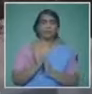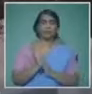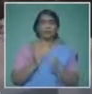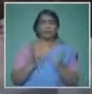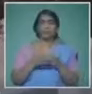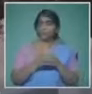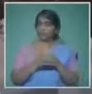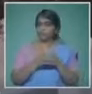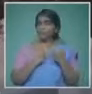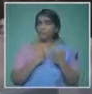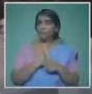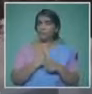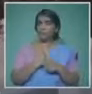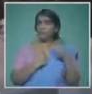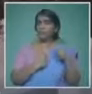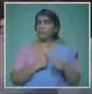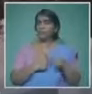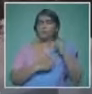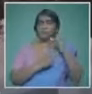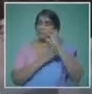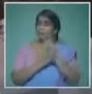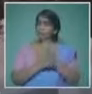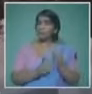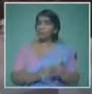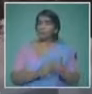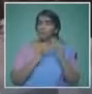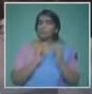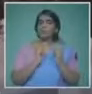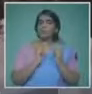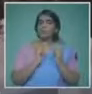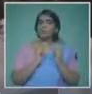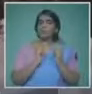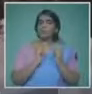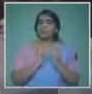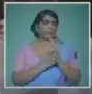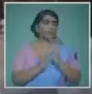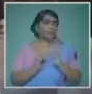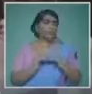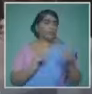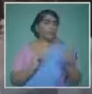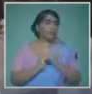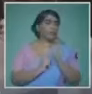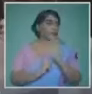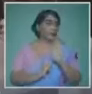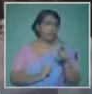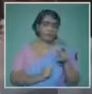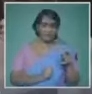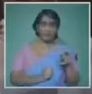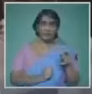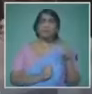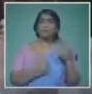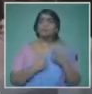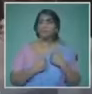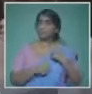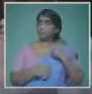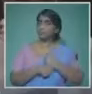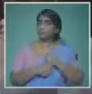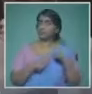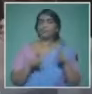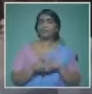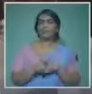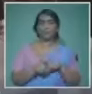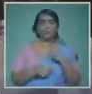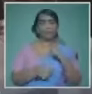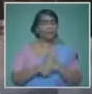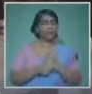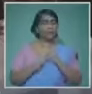ස්ථාපනය කරන්නේ. එතකොට මේක ව්‍යවස්ථාමය කටයුත්තක්. මේක ව්‍යවස්ථාවට පිටින් යන කටයුත්තක් නෙවෙයි. එතකොට අපි රජයේ හැටියට කියන්නේ